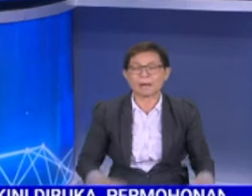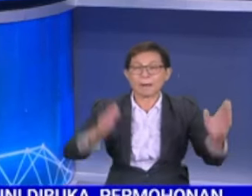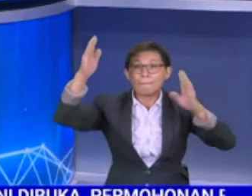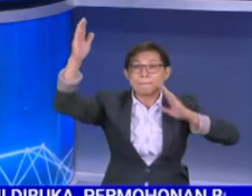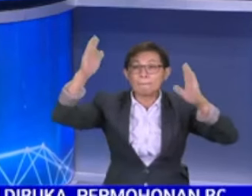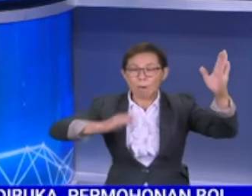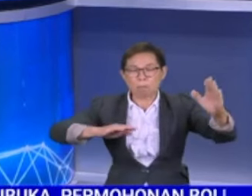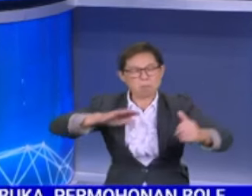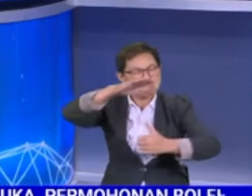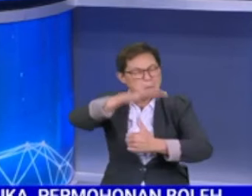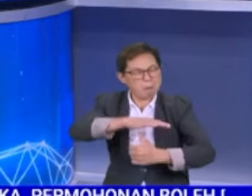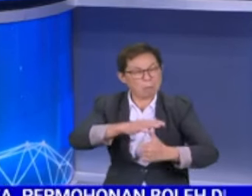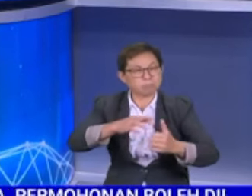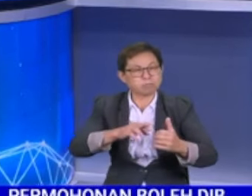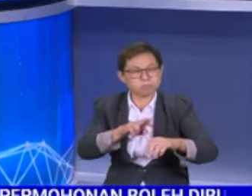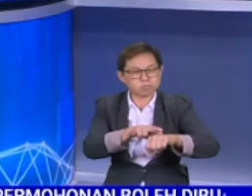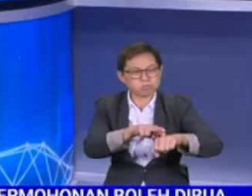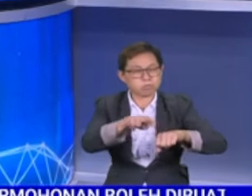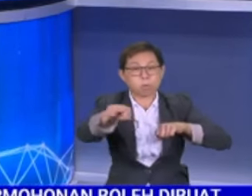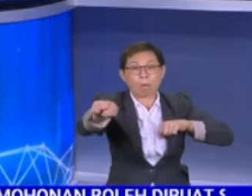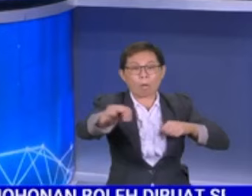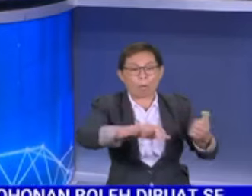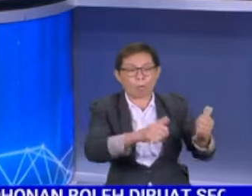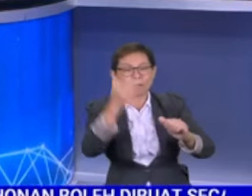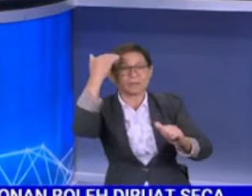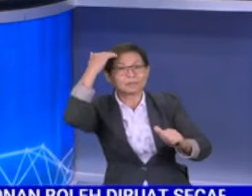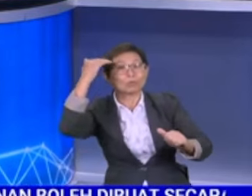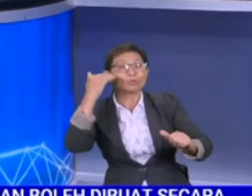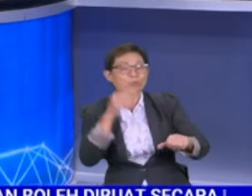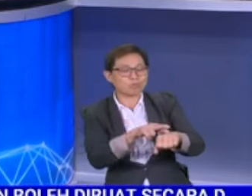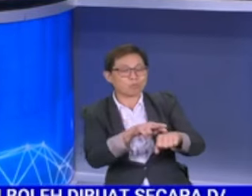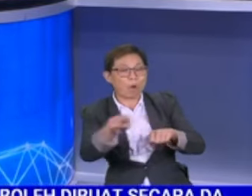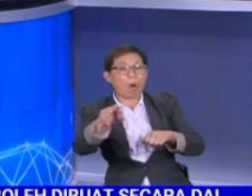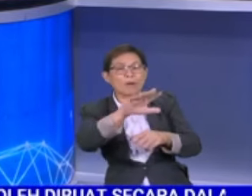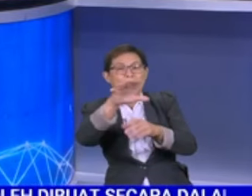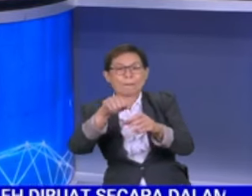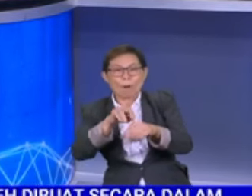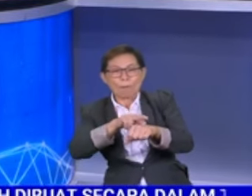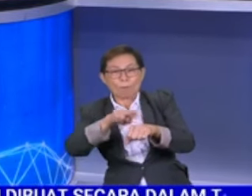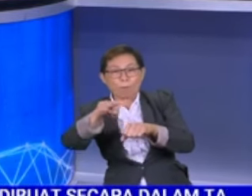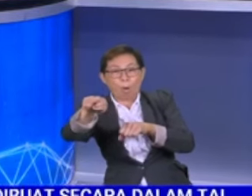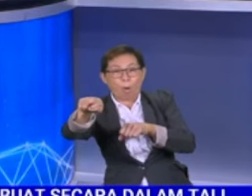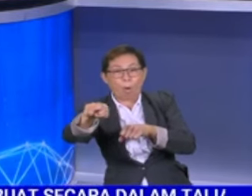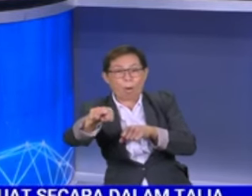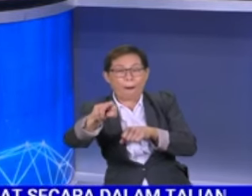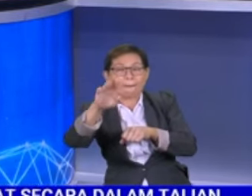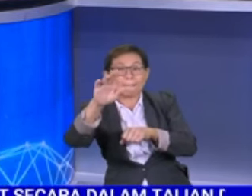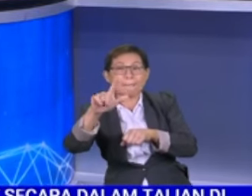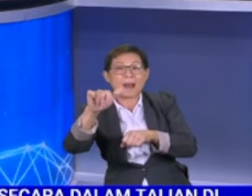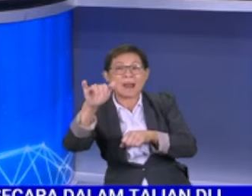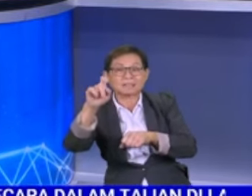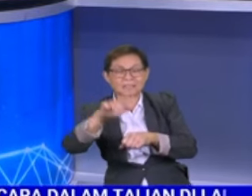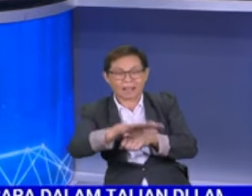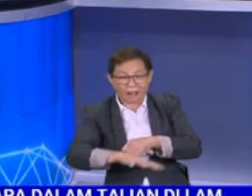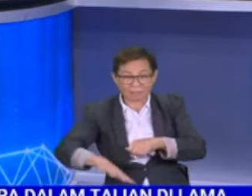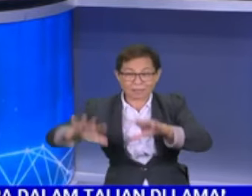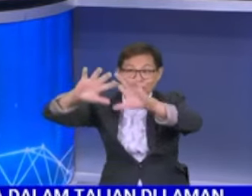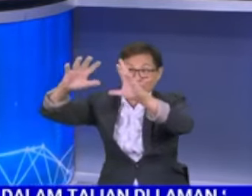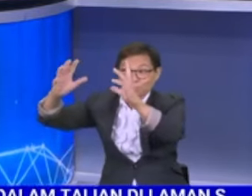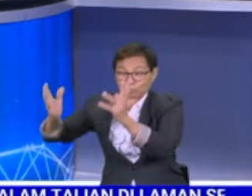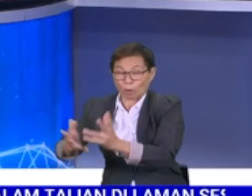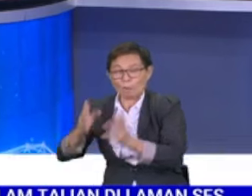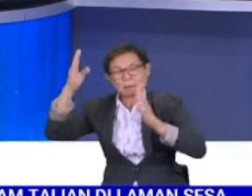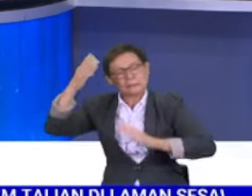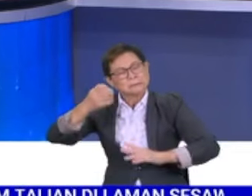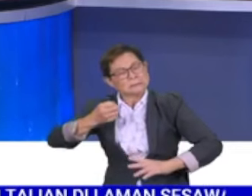Malaysia mengutuk pelancaran peluru berpandu oleh Korea Utara termasuk pelancaran peluru berpandu balistik antara benua. Malaysia juga